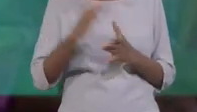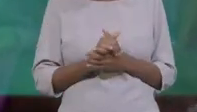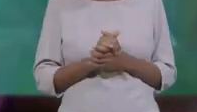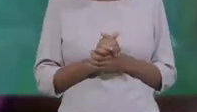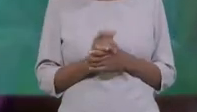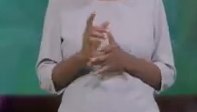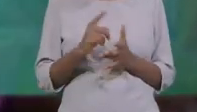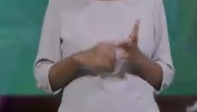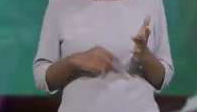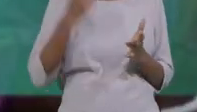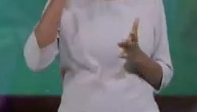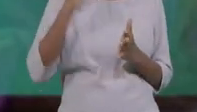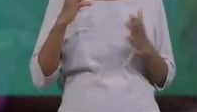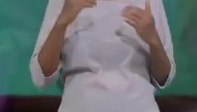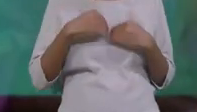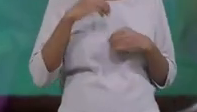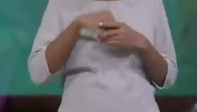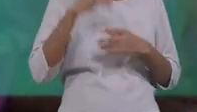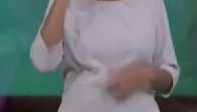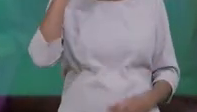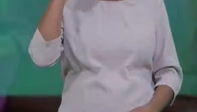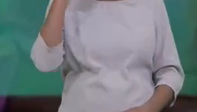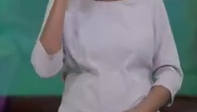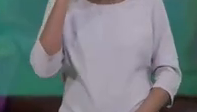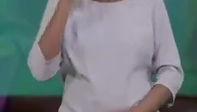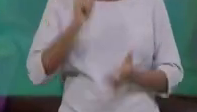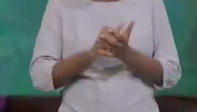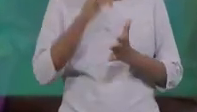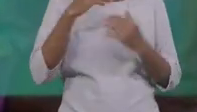savent pas ce que Dieu a à l'esprit.